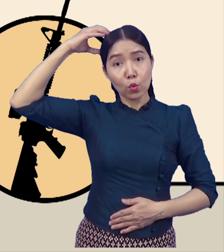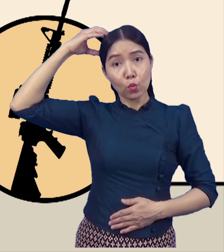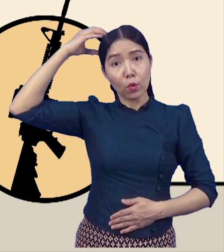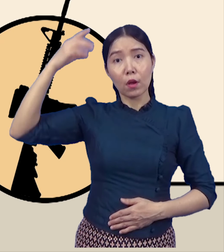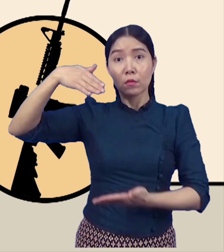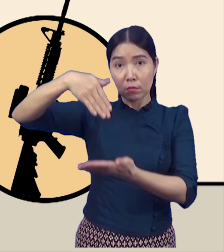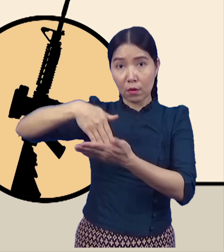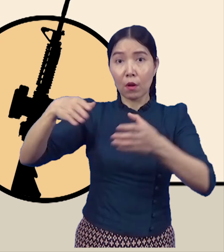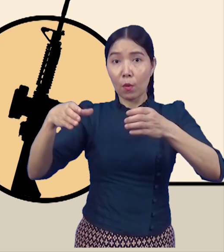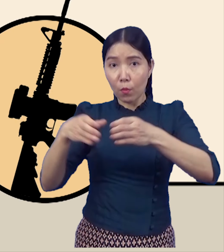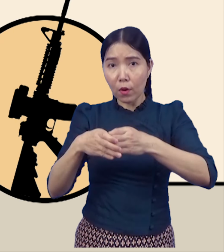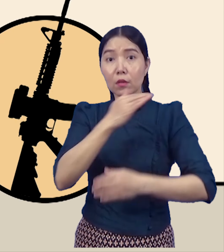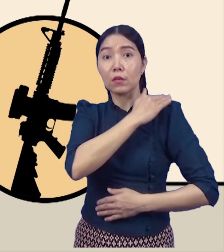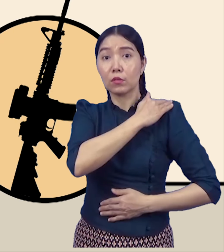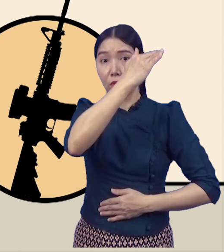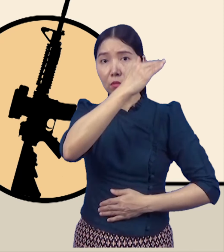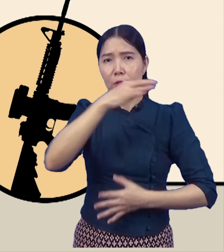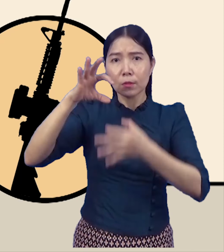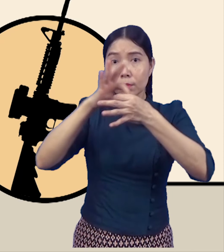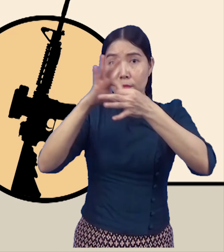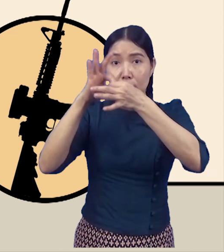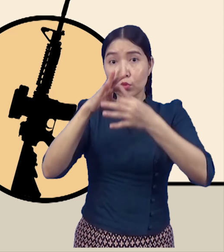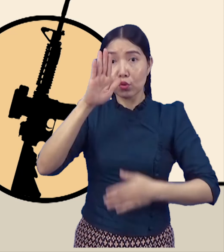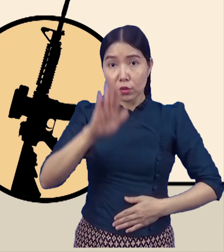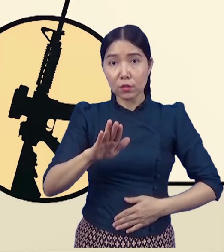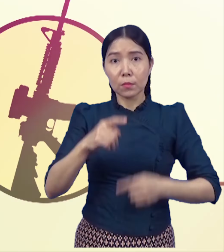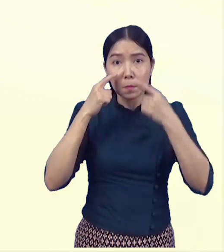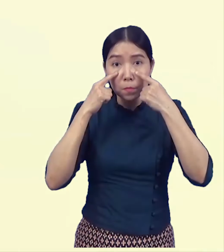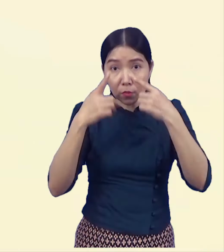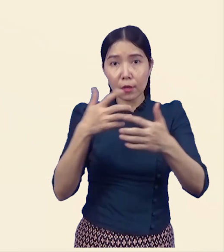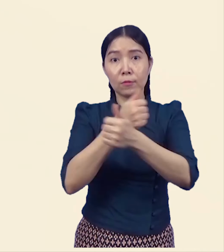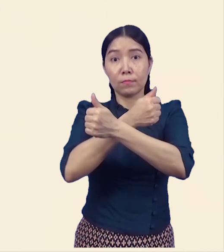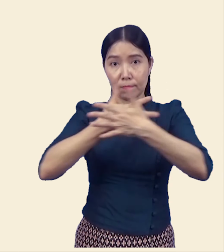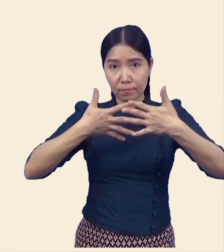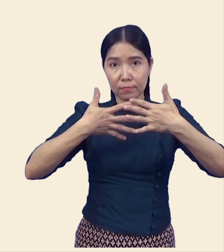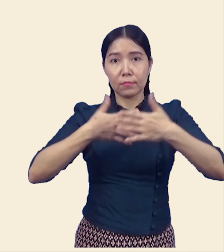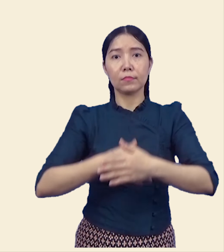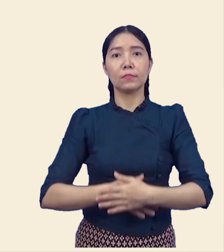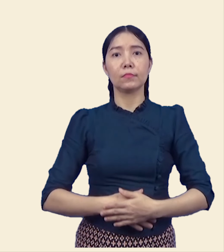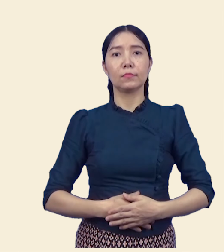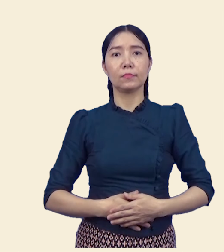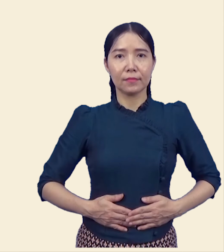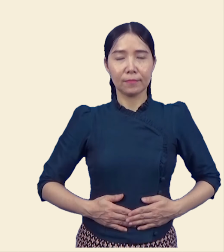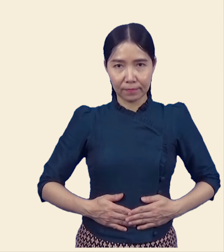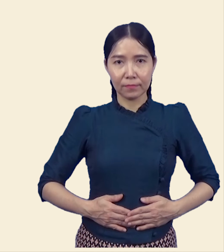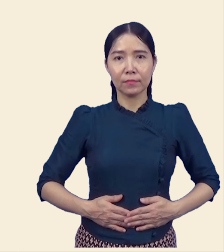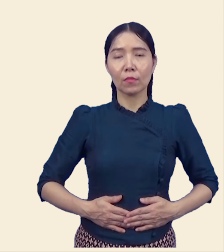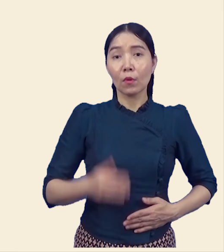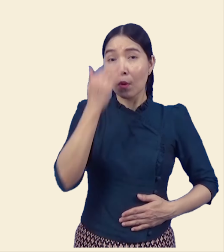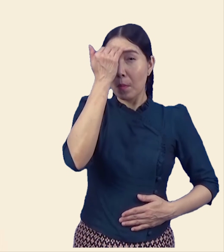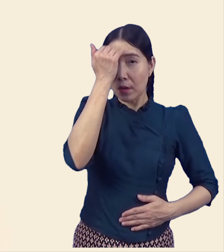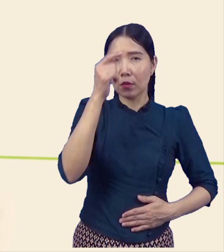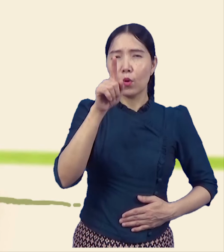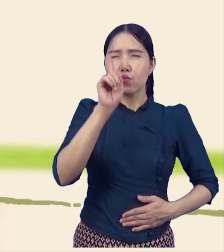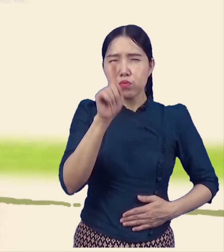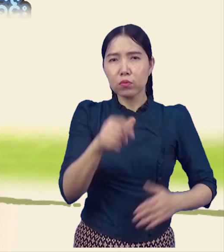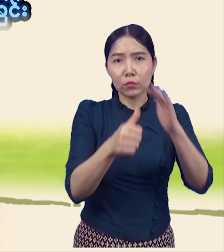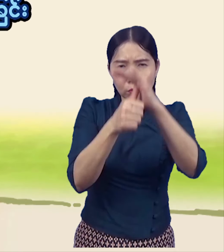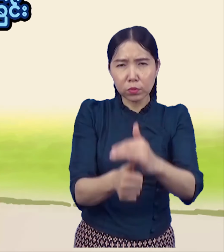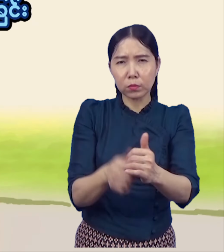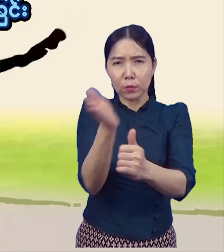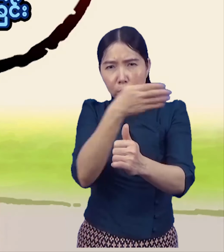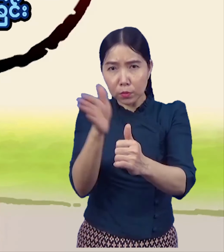ရင်းအချက်ကိုသတိထားရမှာပို၍အရေးကြီးလာပါသည ်အမျိုးသမီးများပေါ်အကျန်းဖတ်မှုကိုမဖြေရှင်းနိုင်သောရှင်းပြ